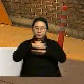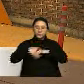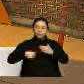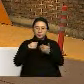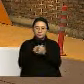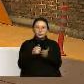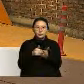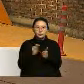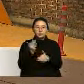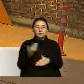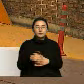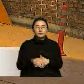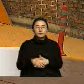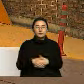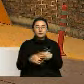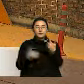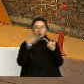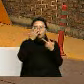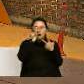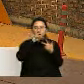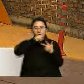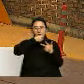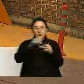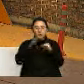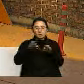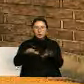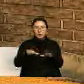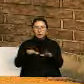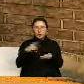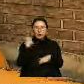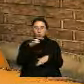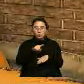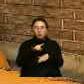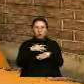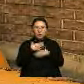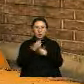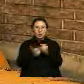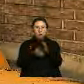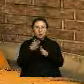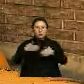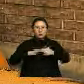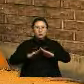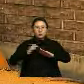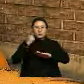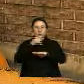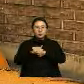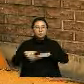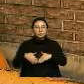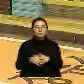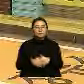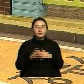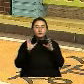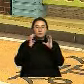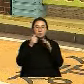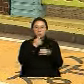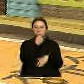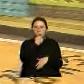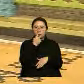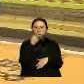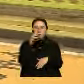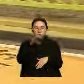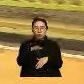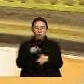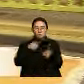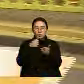했습니다 또 7억원의 예산을 들여 일로 카패 뜬 안전시설 도 갖출 예정입니다 어린이 보호구역으로